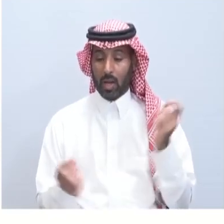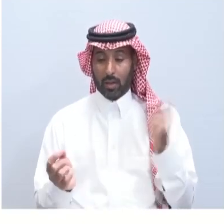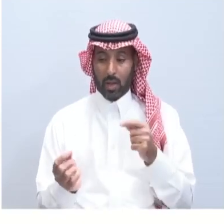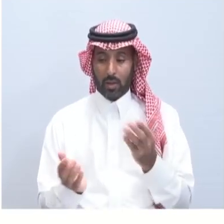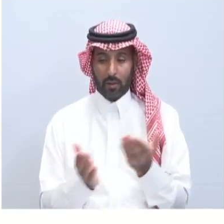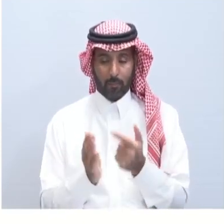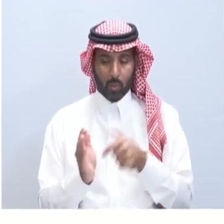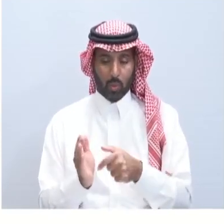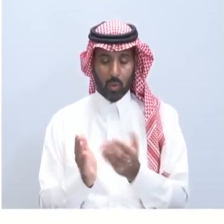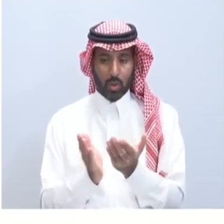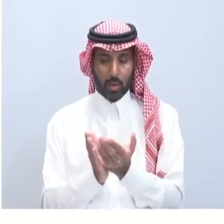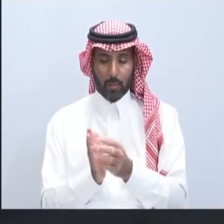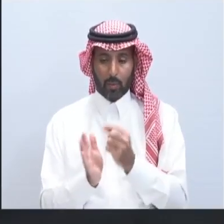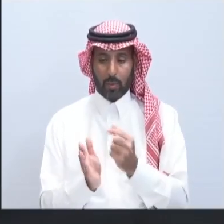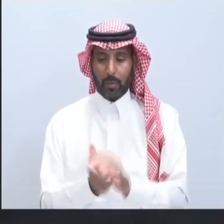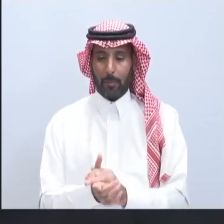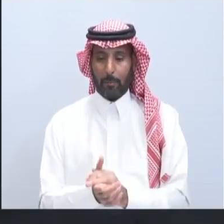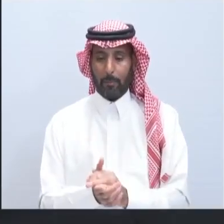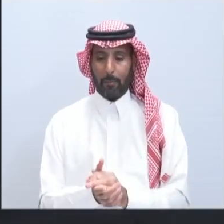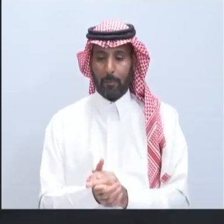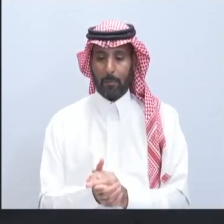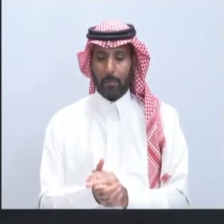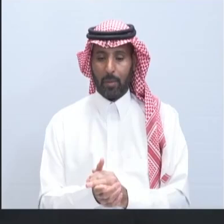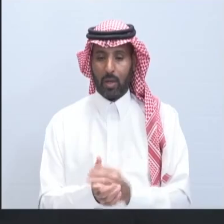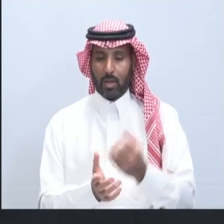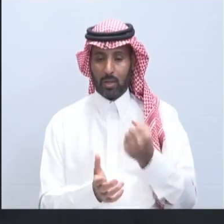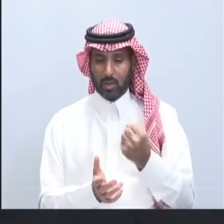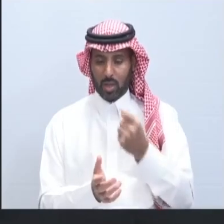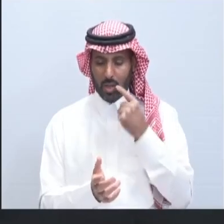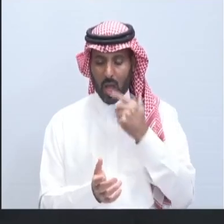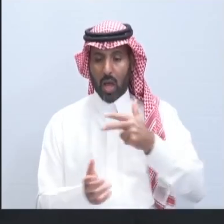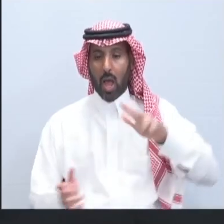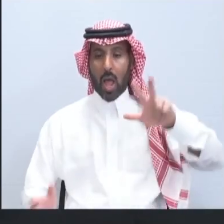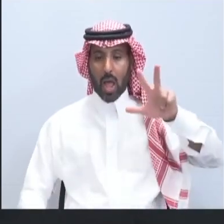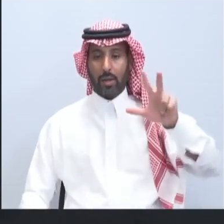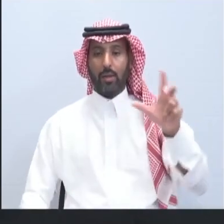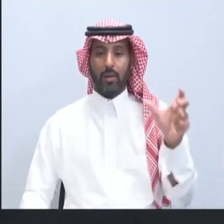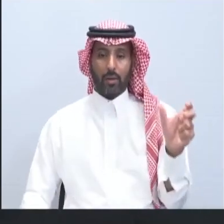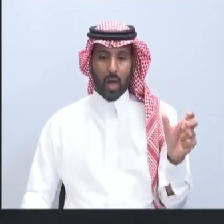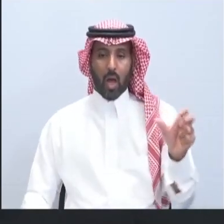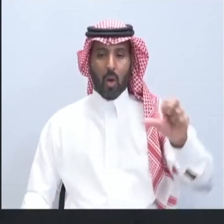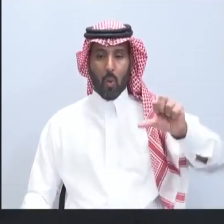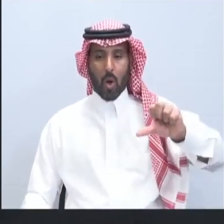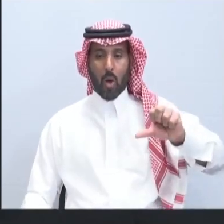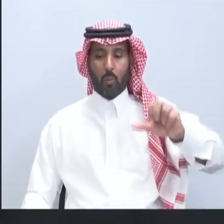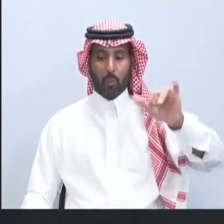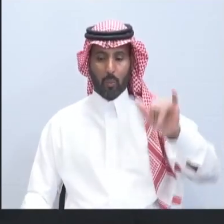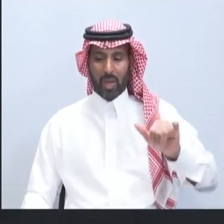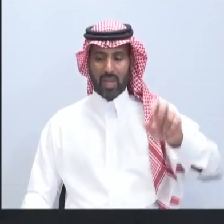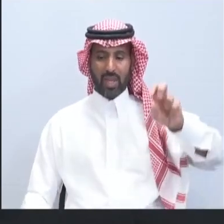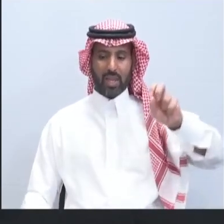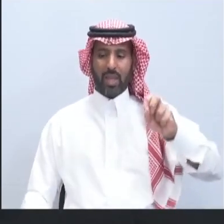في موضوعنا لهذا اليوم اعزائي الطلبه الطاقه النوويه في البدايه دعونا نتعرف